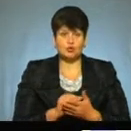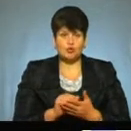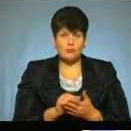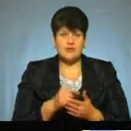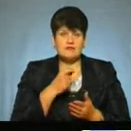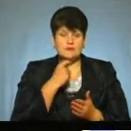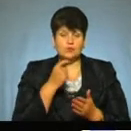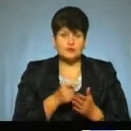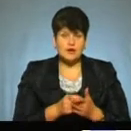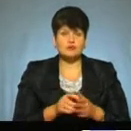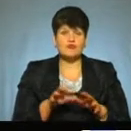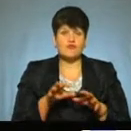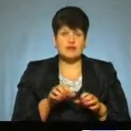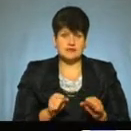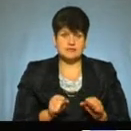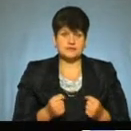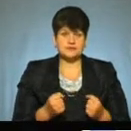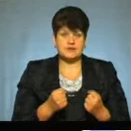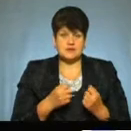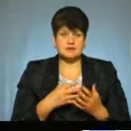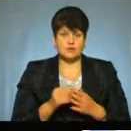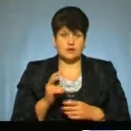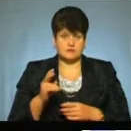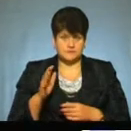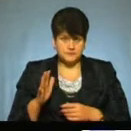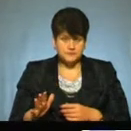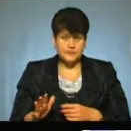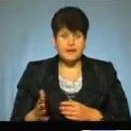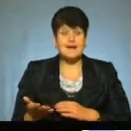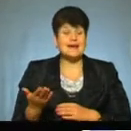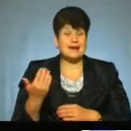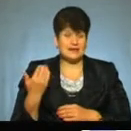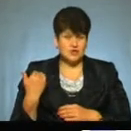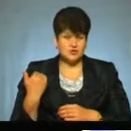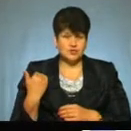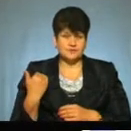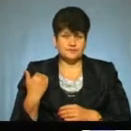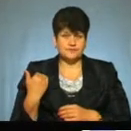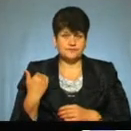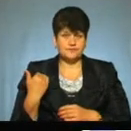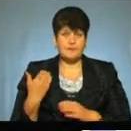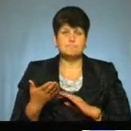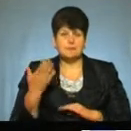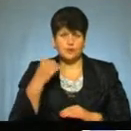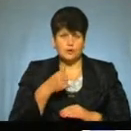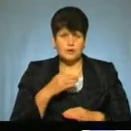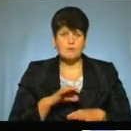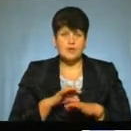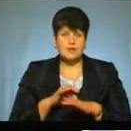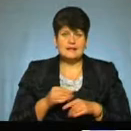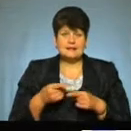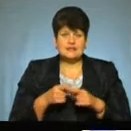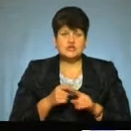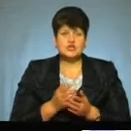відповідають власники за безпеку в своїх квартирах. Тому що раніше, минулі роки, проводилося